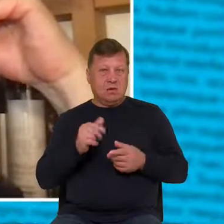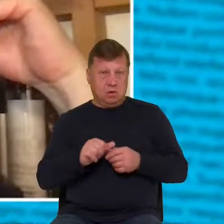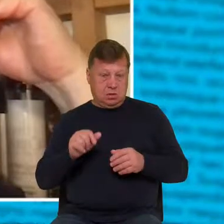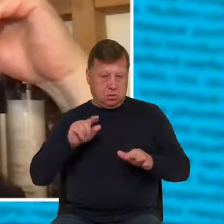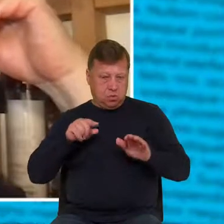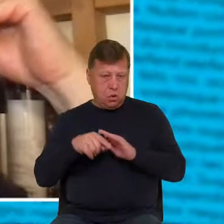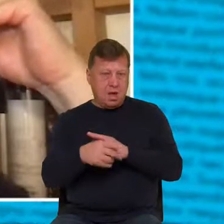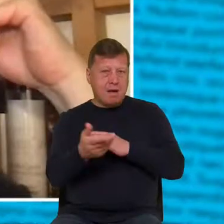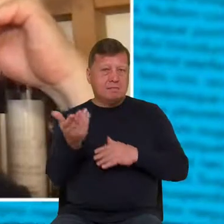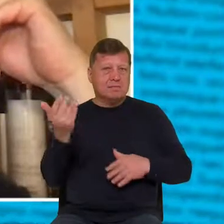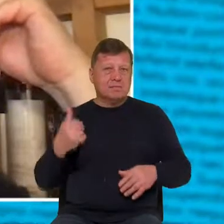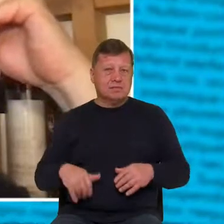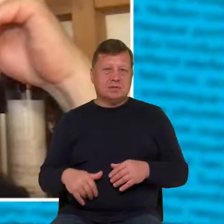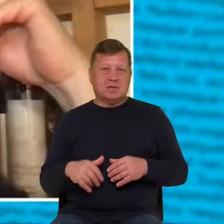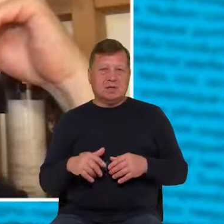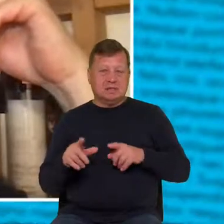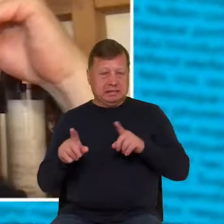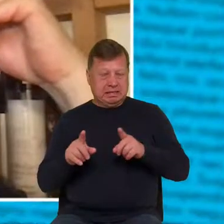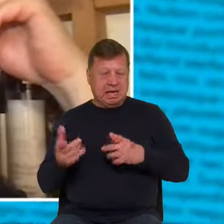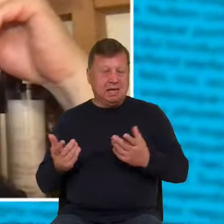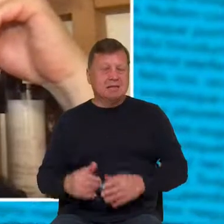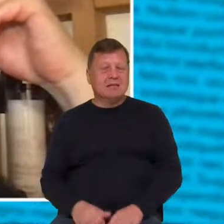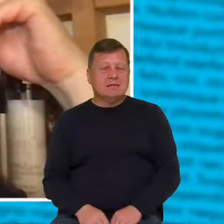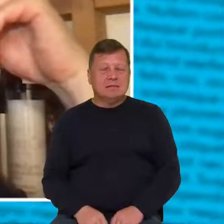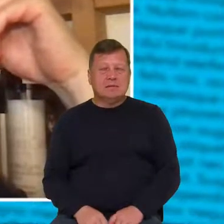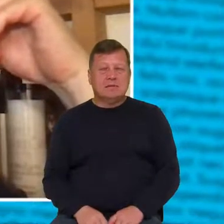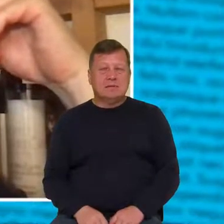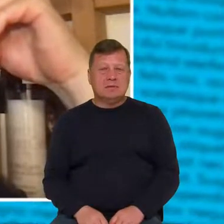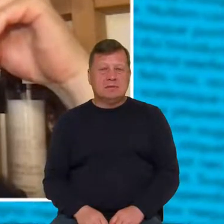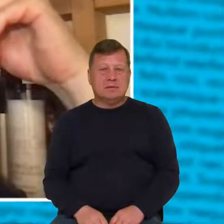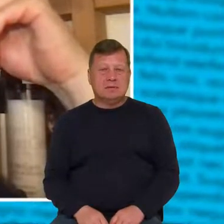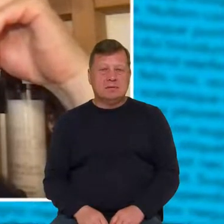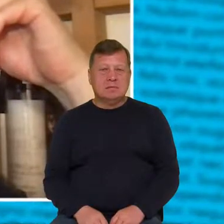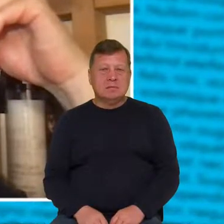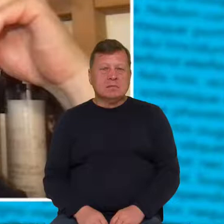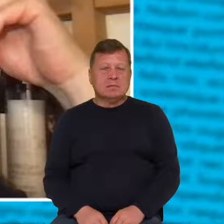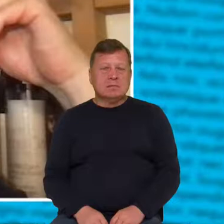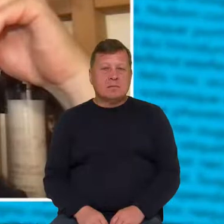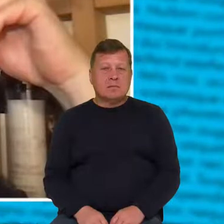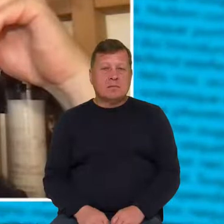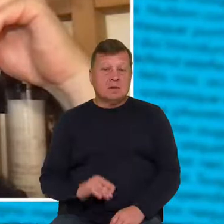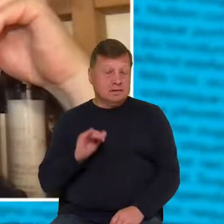głębiej, niesie z sobą głębsze znaczenie niż samo znaczenie. Ja zawsze